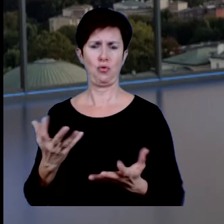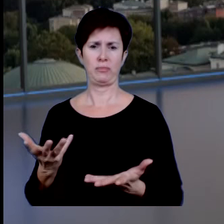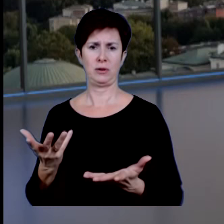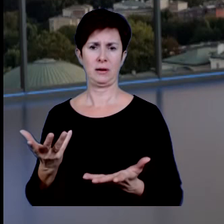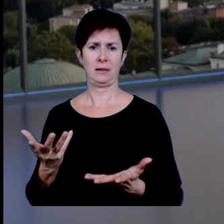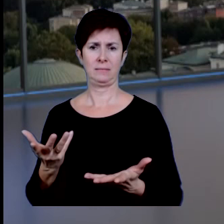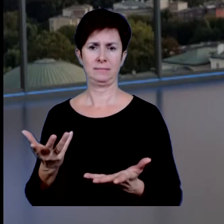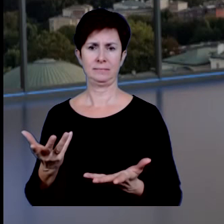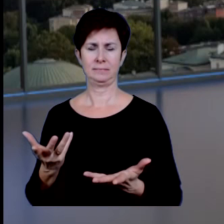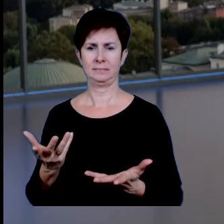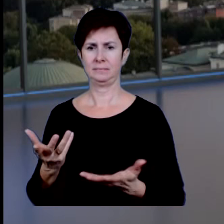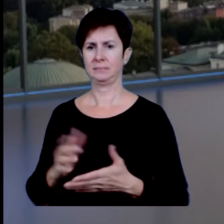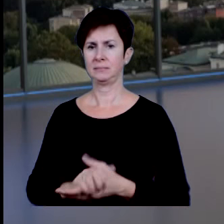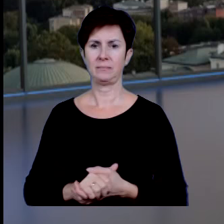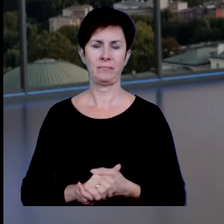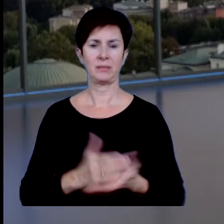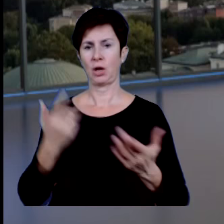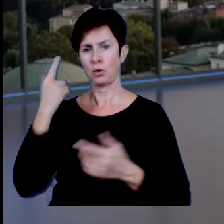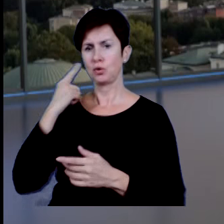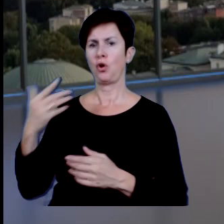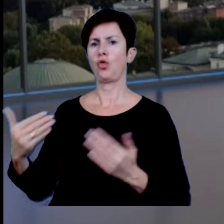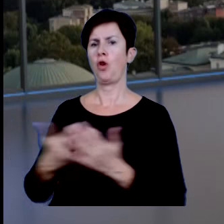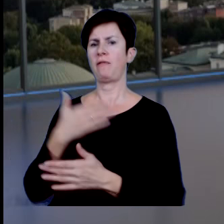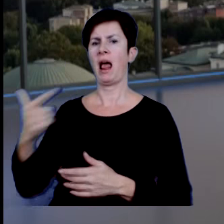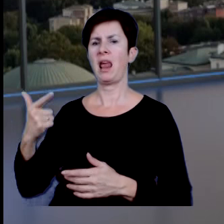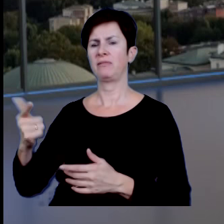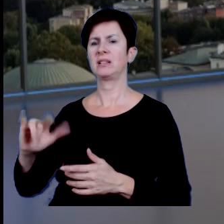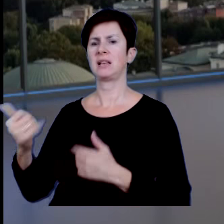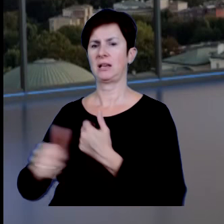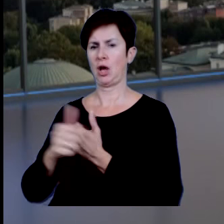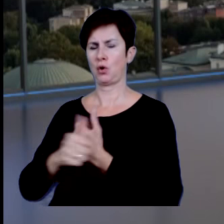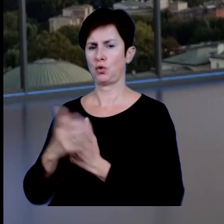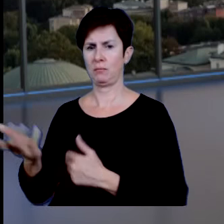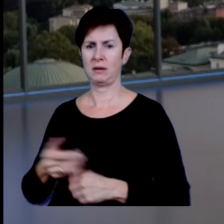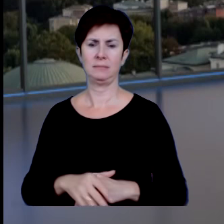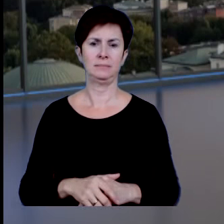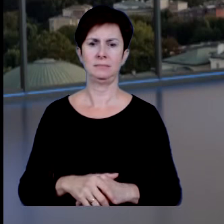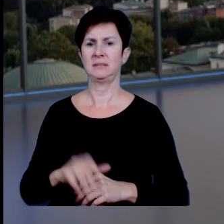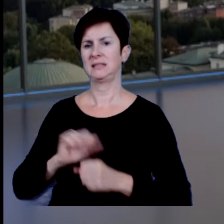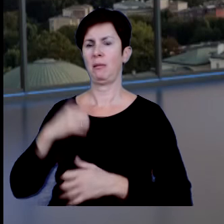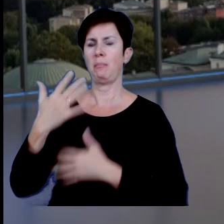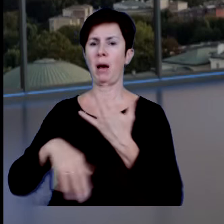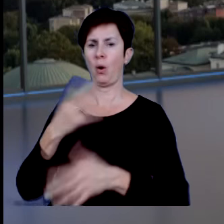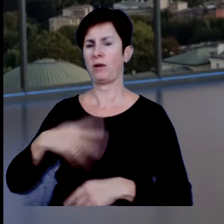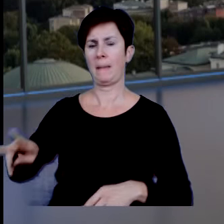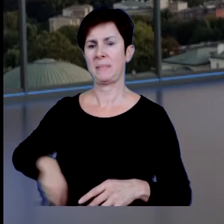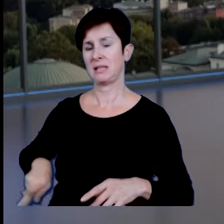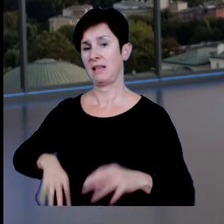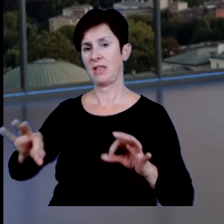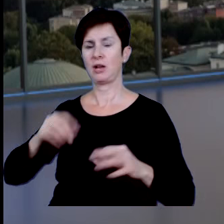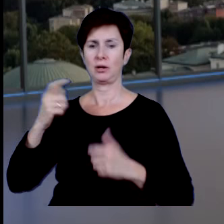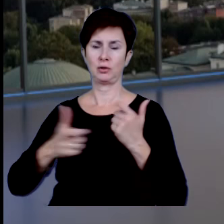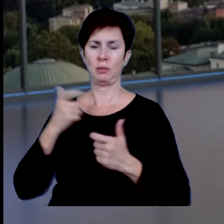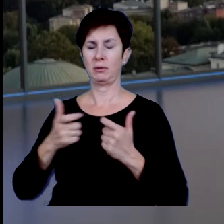Ale słyszę pani, jak Nowa Lewica argumentuje, panie ministrze, panie pośle, bo był taki bałagan w waszych resortach, że dzisiaj próbują przez te